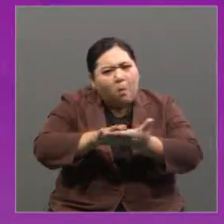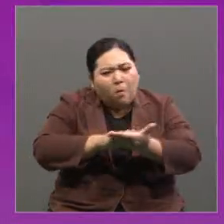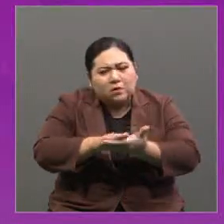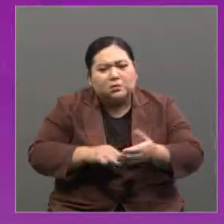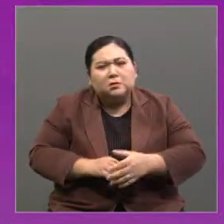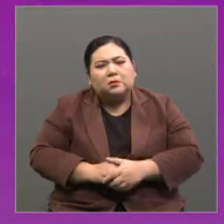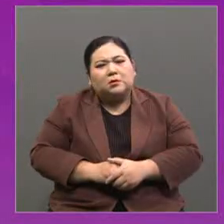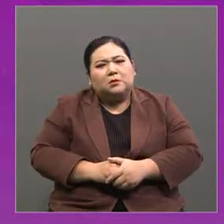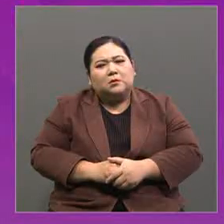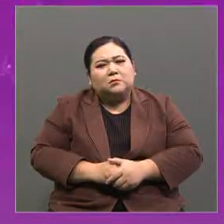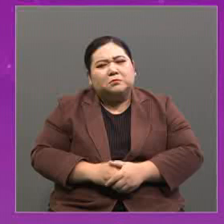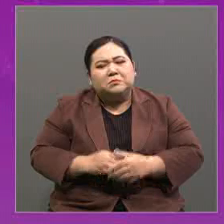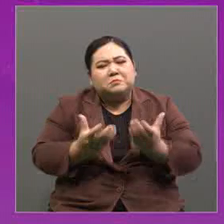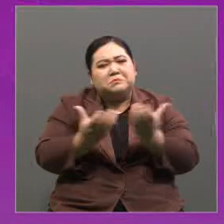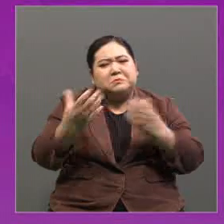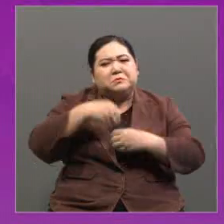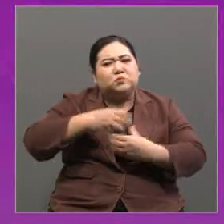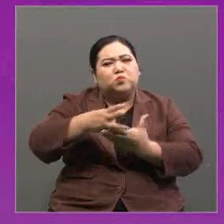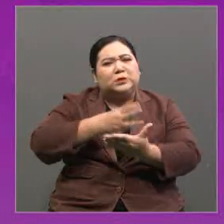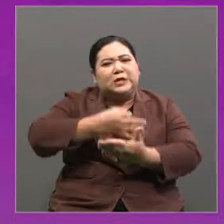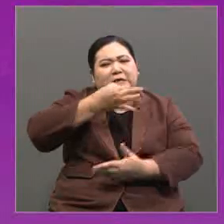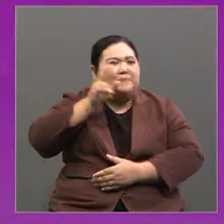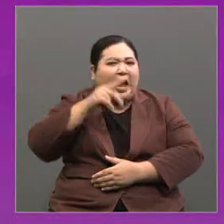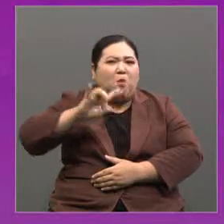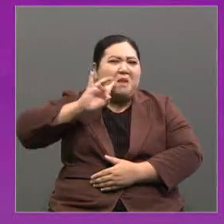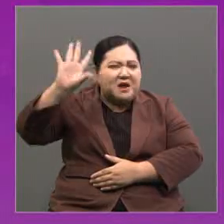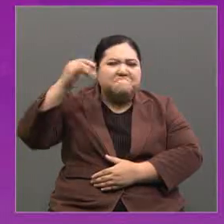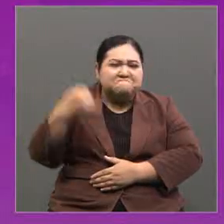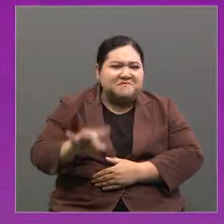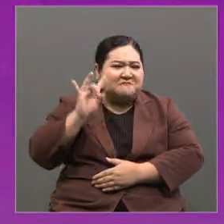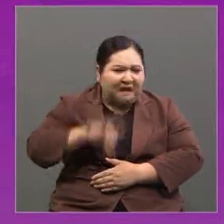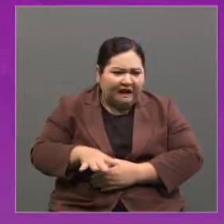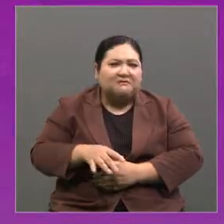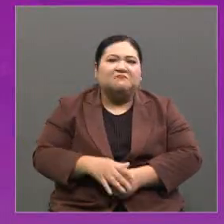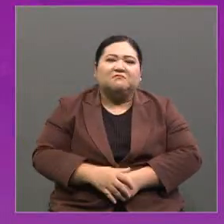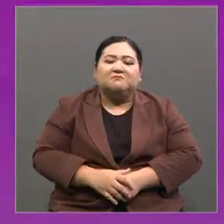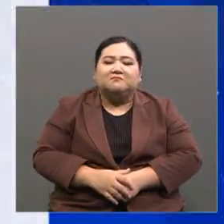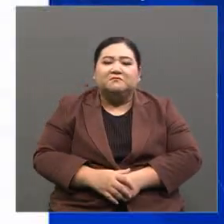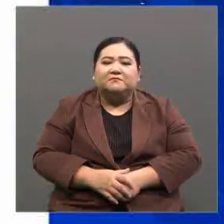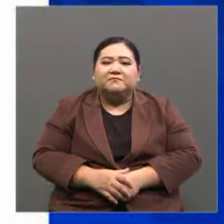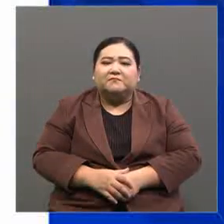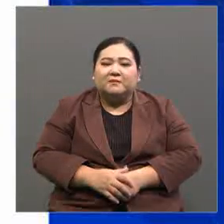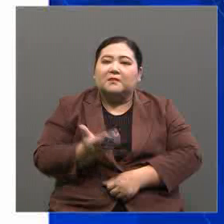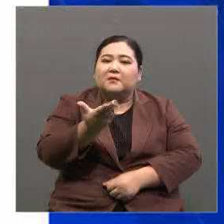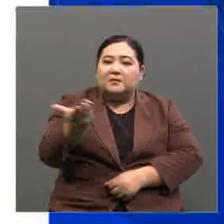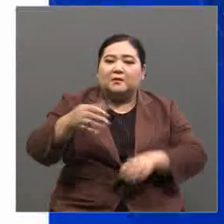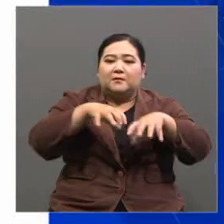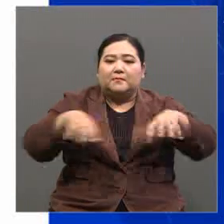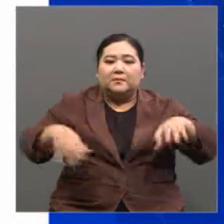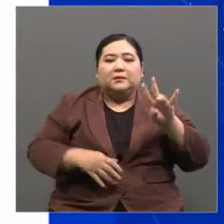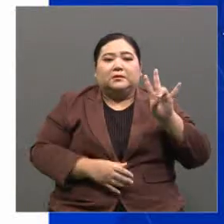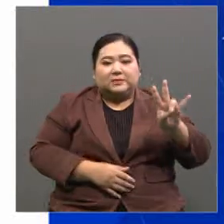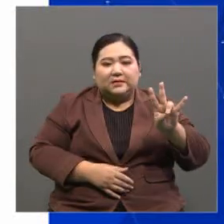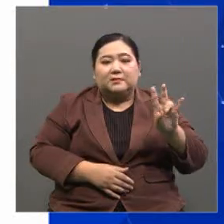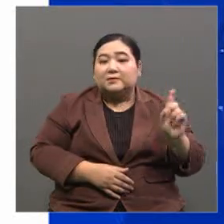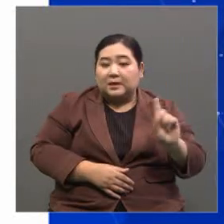เป็นเรื่องที่ละเมิดจริยธรรมวิชาชีพอย่างไรแรงค่ะโดยองค์กรวิชาชีพสื่อมวลชน 7องค์กรนะคะ